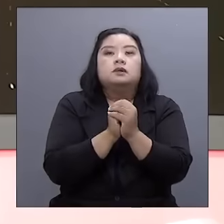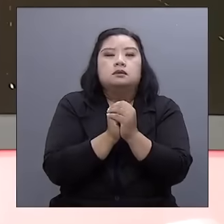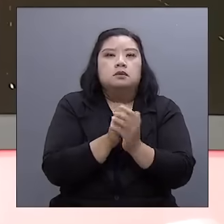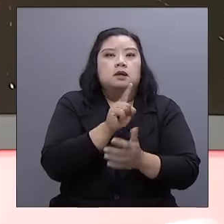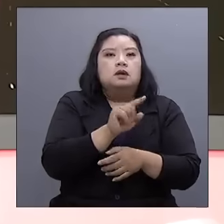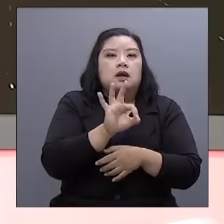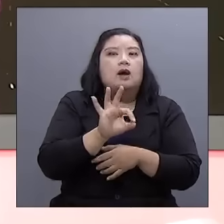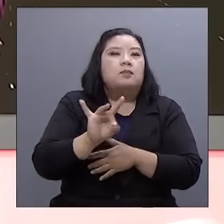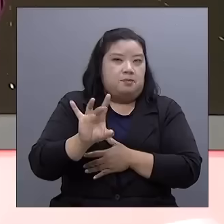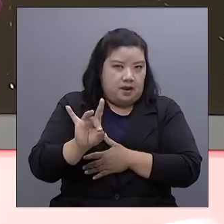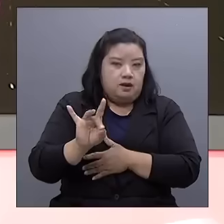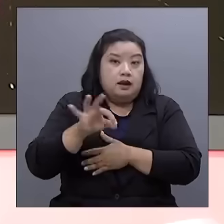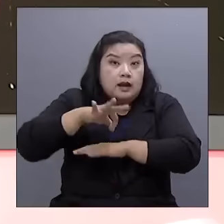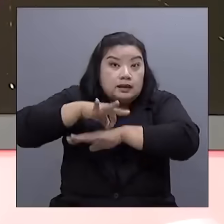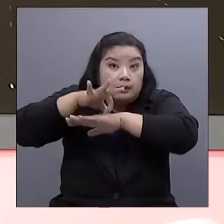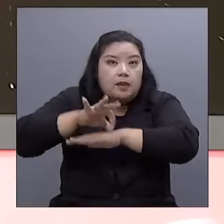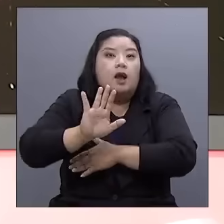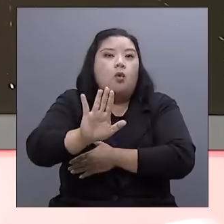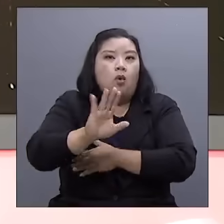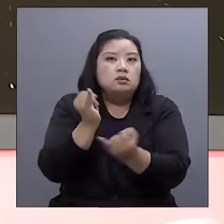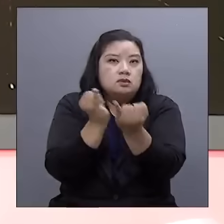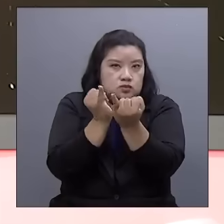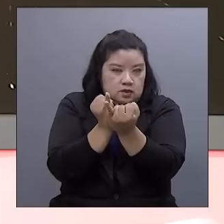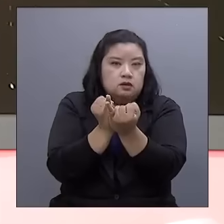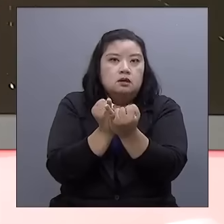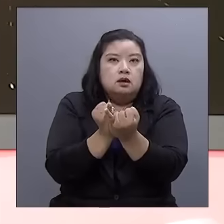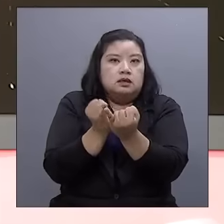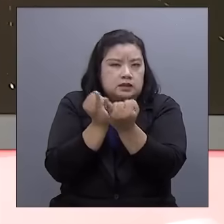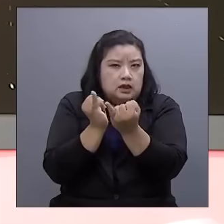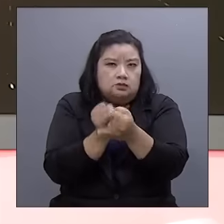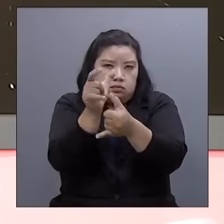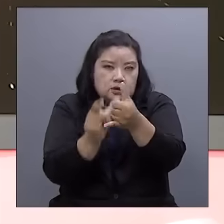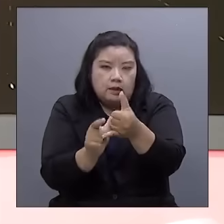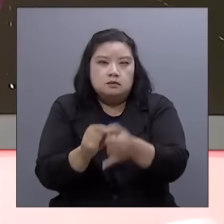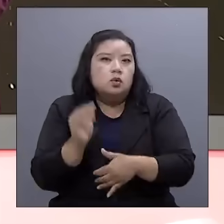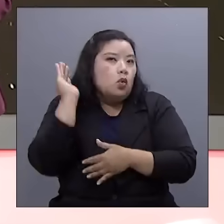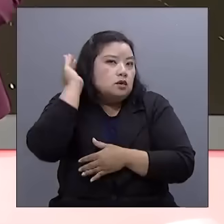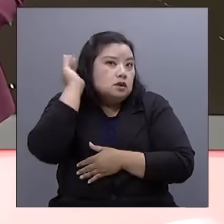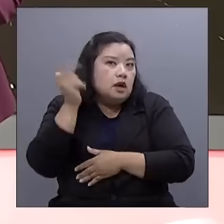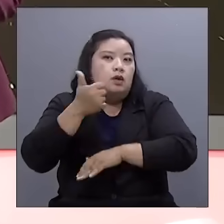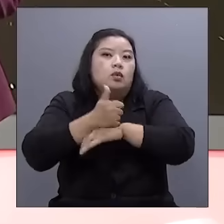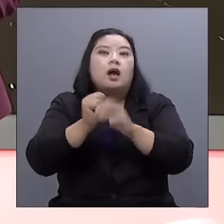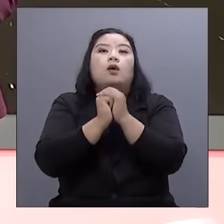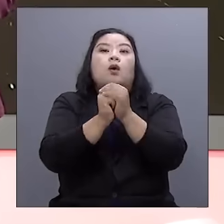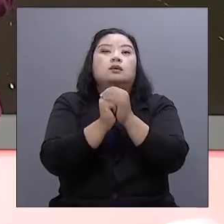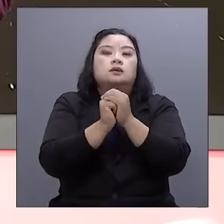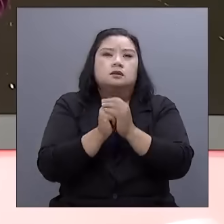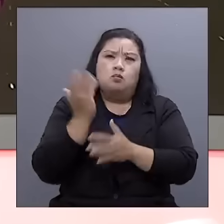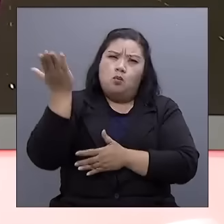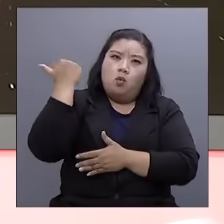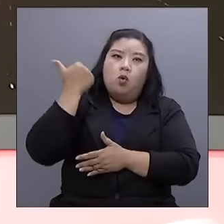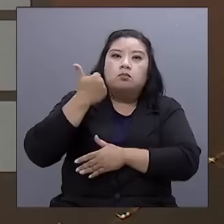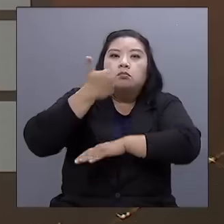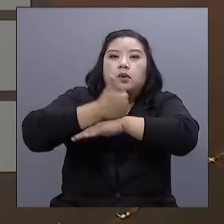นะคะแต่ตำแหน่งที่ทำให้เขาได้กลายเป็นคนสนิทเราก็ได้รับความไว้วางใจจากผู้นำจีนคือตอนที่เค้านั่งเก้าอธิบดี